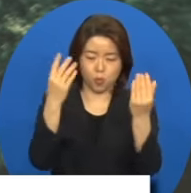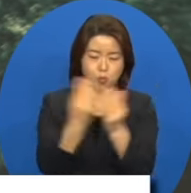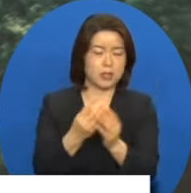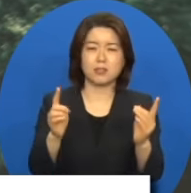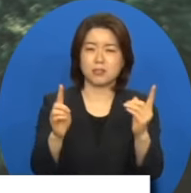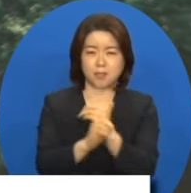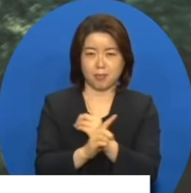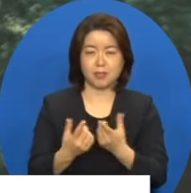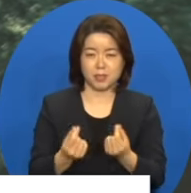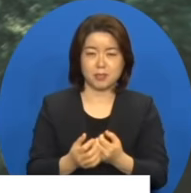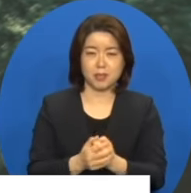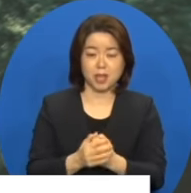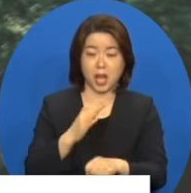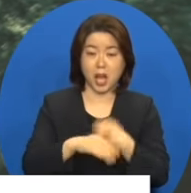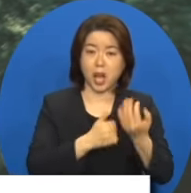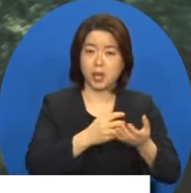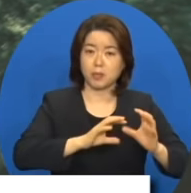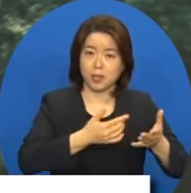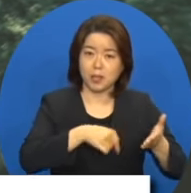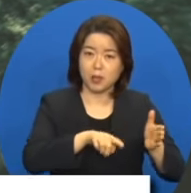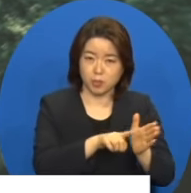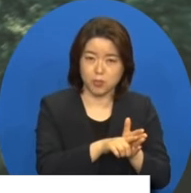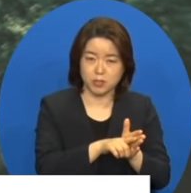거죠. 하나님의 나라를 위해서